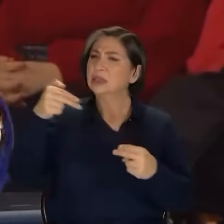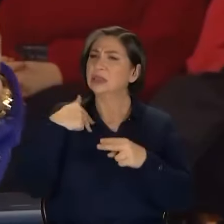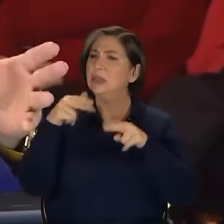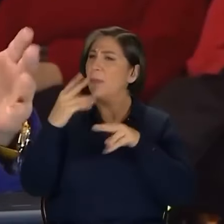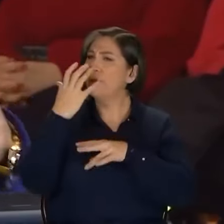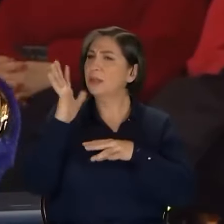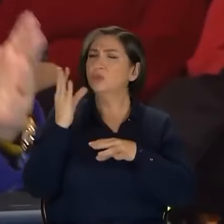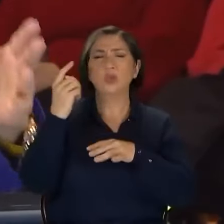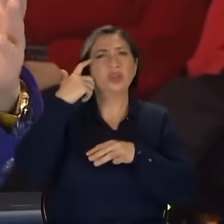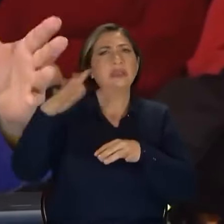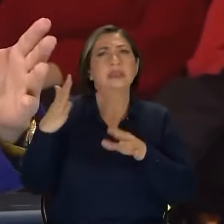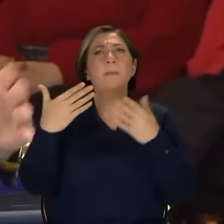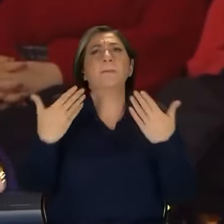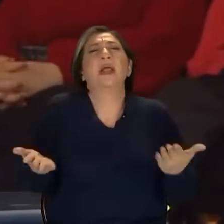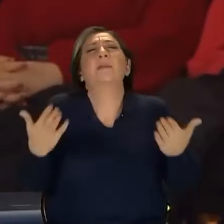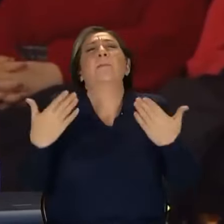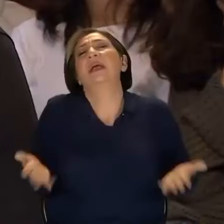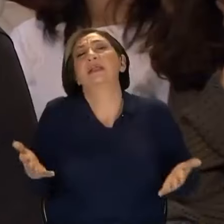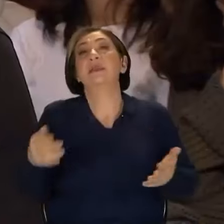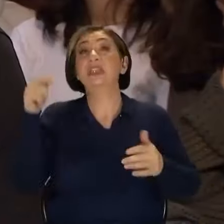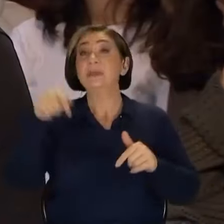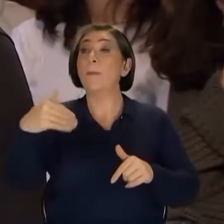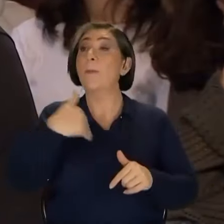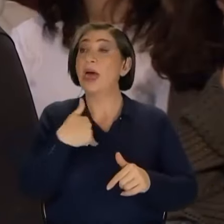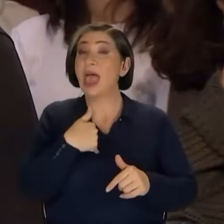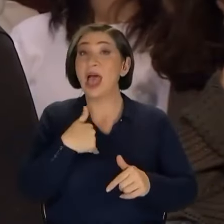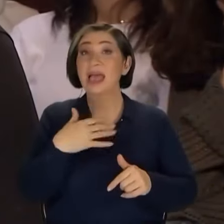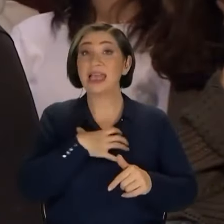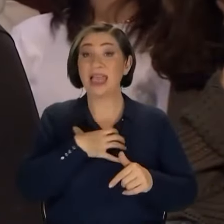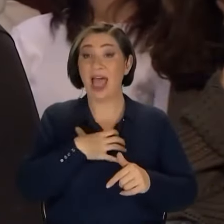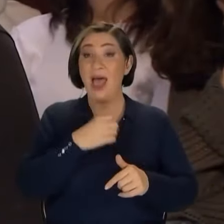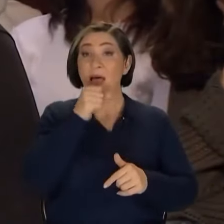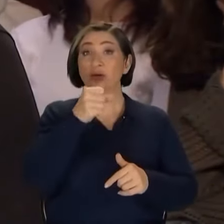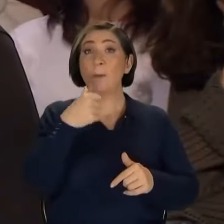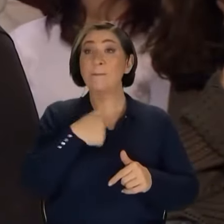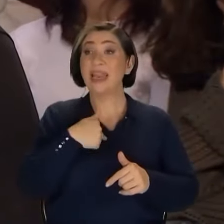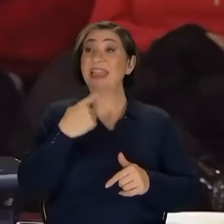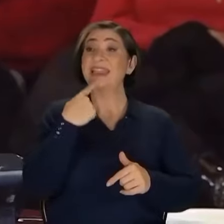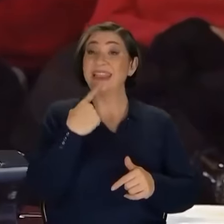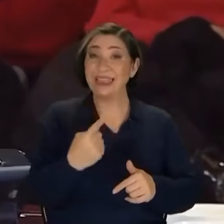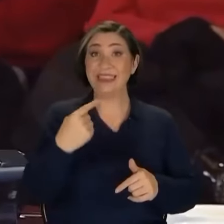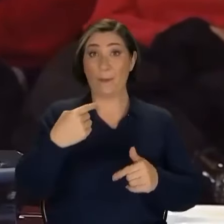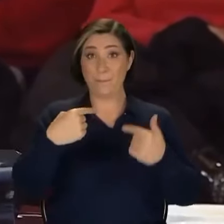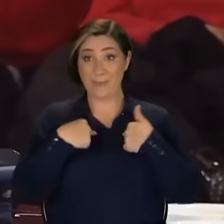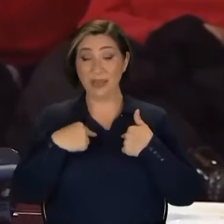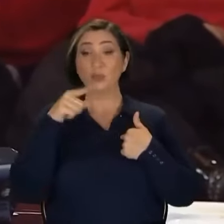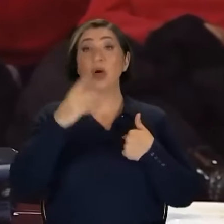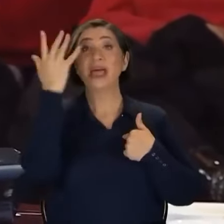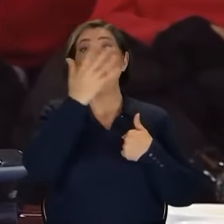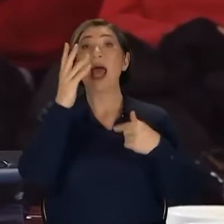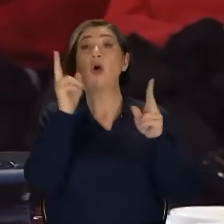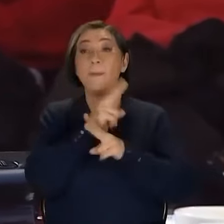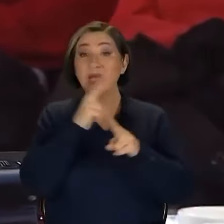beklemiyordum çok şaşırdım Bayıldım bayıldım Şimdi bana zaten kendi anonsunda da var Bana dediğin zaman ki ben bu kara